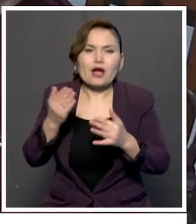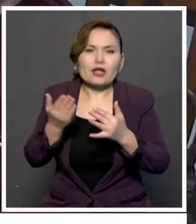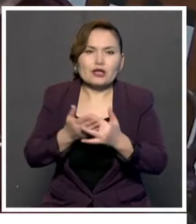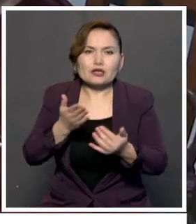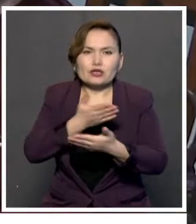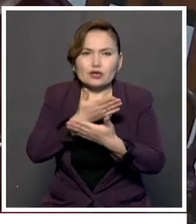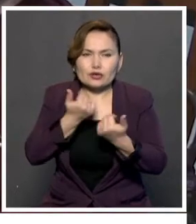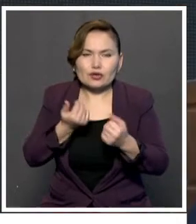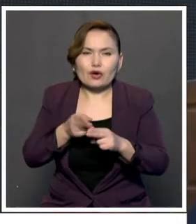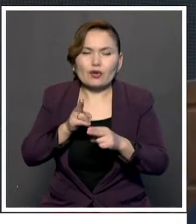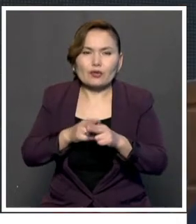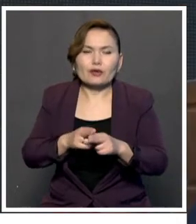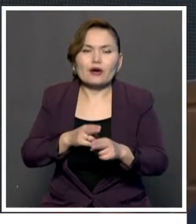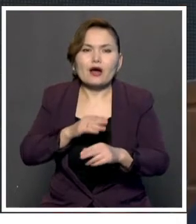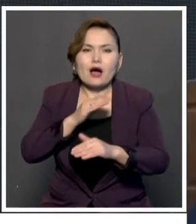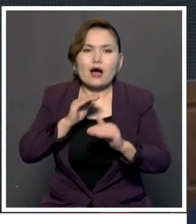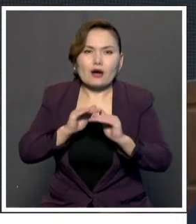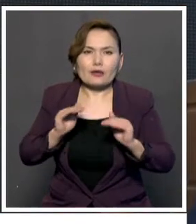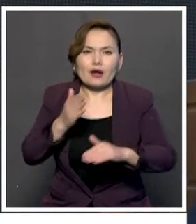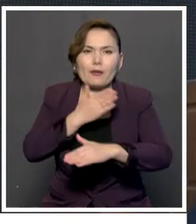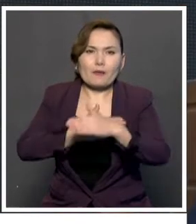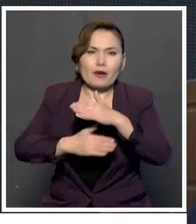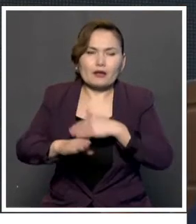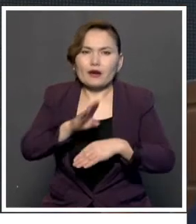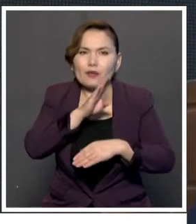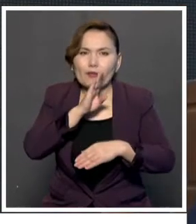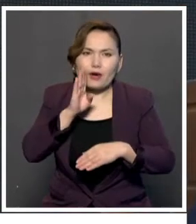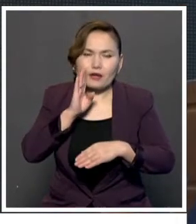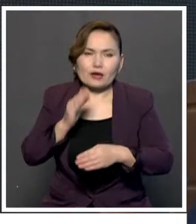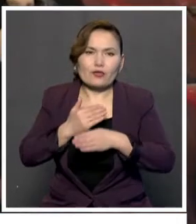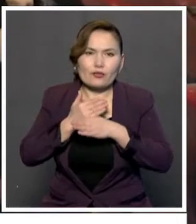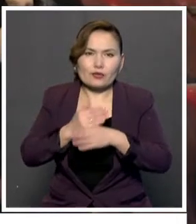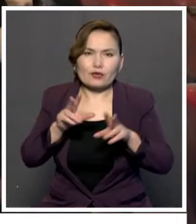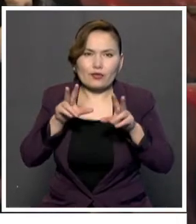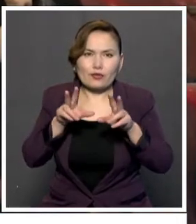тыңдаған қала әкімі мәселені шешуге уәде етті.